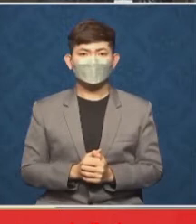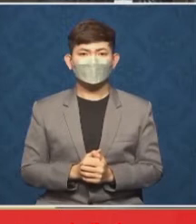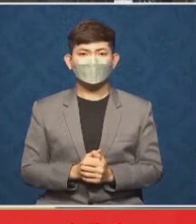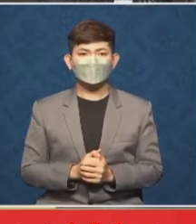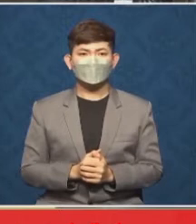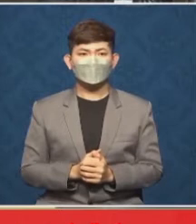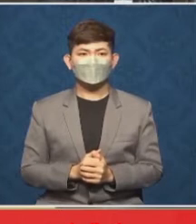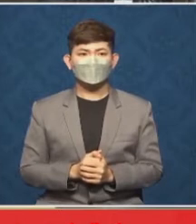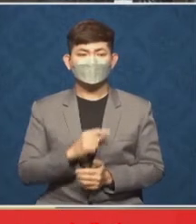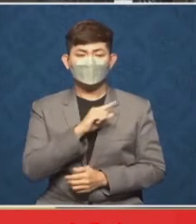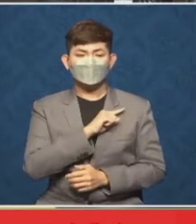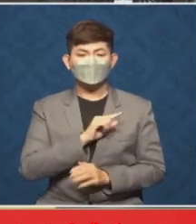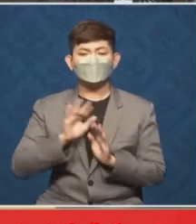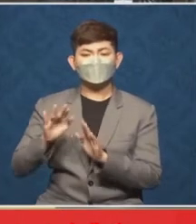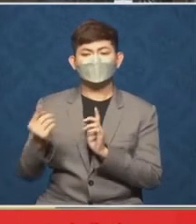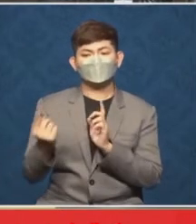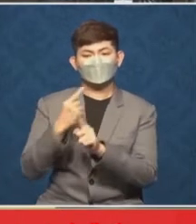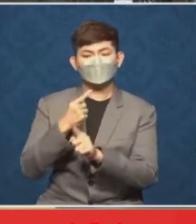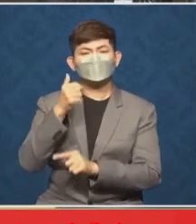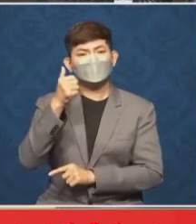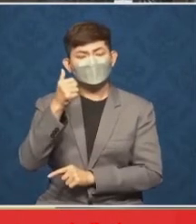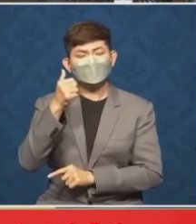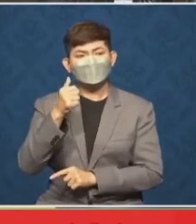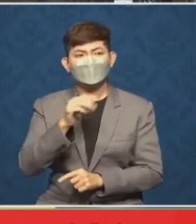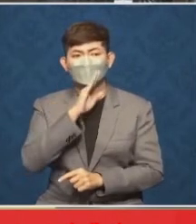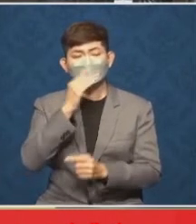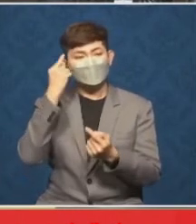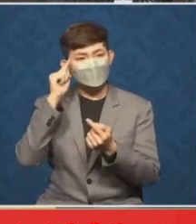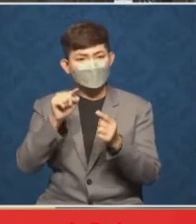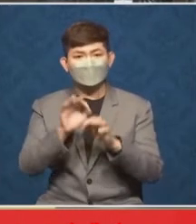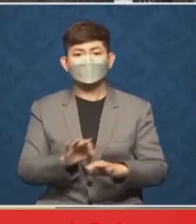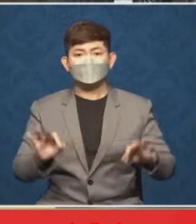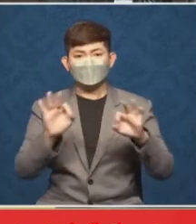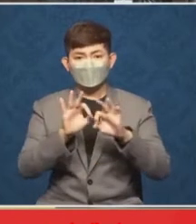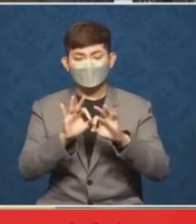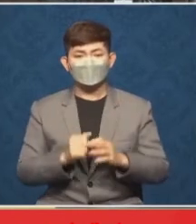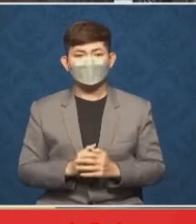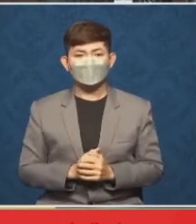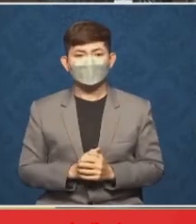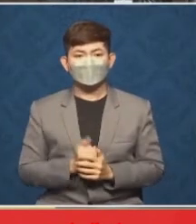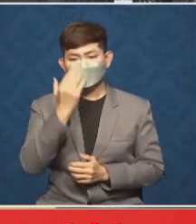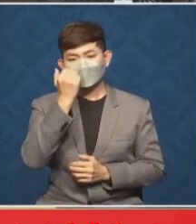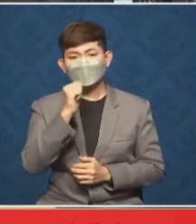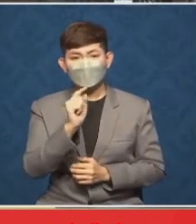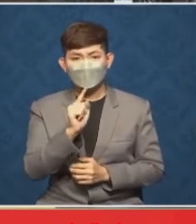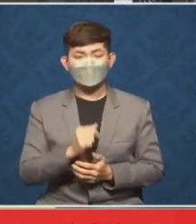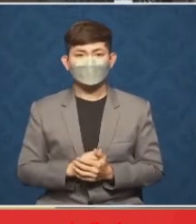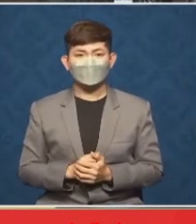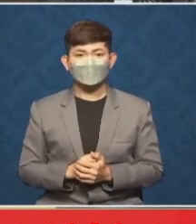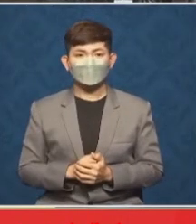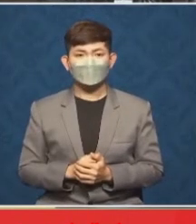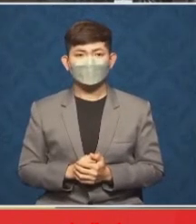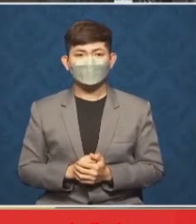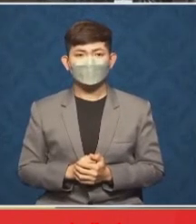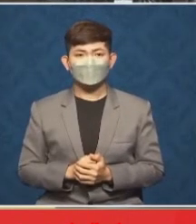ท่านมอบหมายก็ได้ครับจริงๆถ้าท่านให้ความสำคัญกับเรื่องนี้เพราะว่าเรื่องนี้เนี่ยในการส